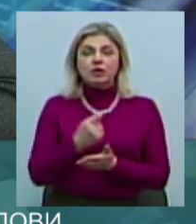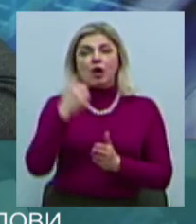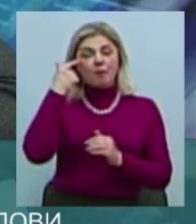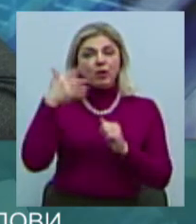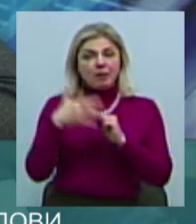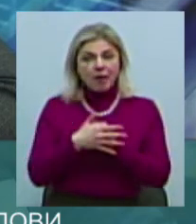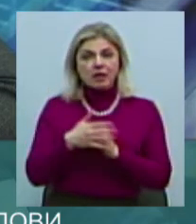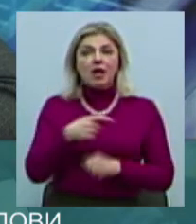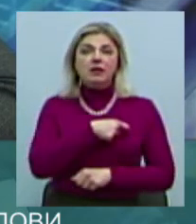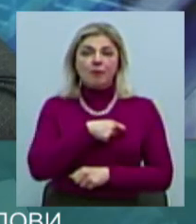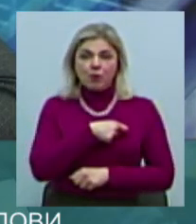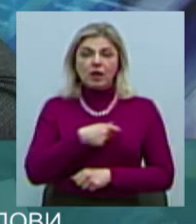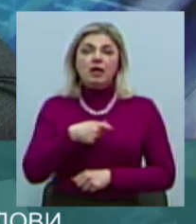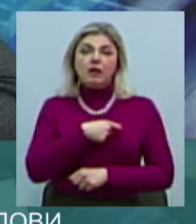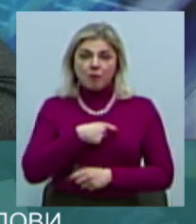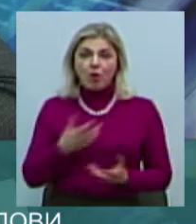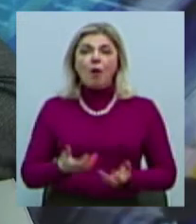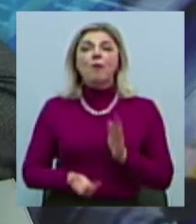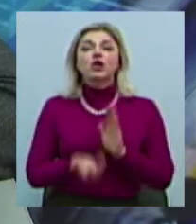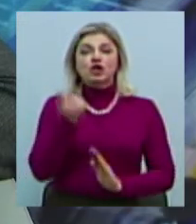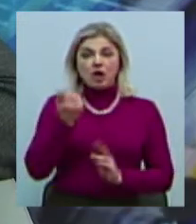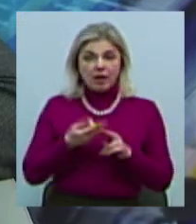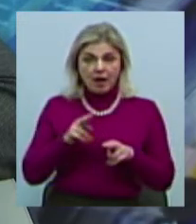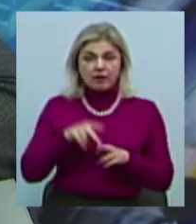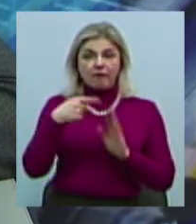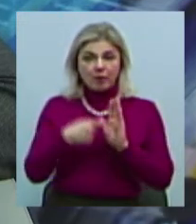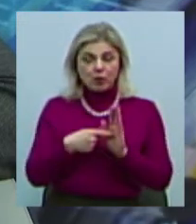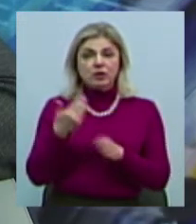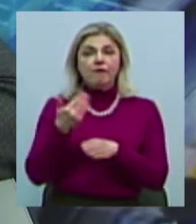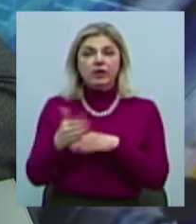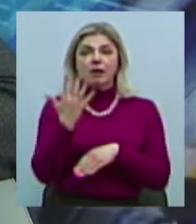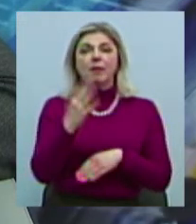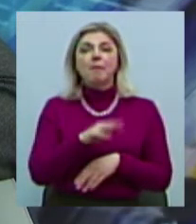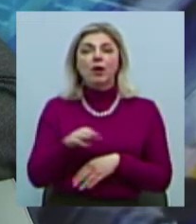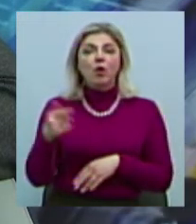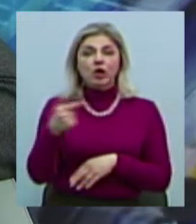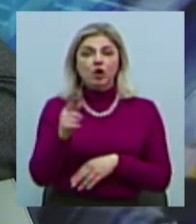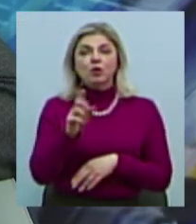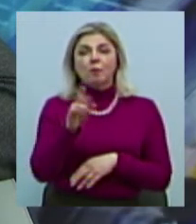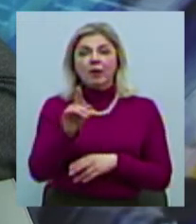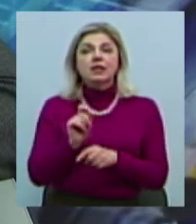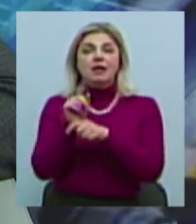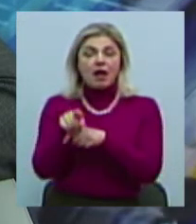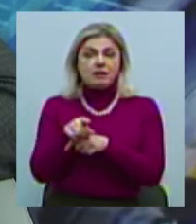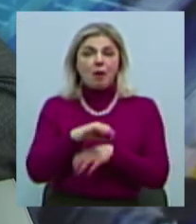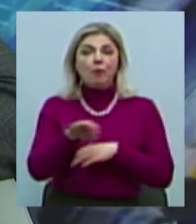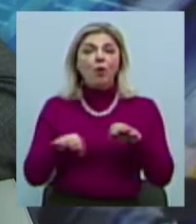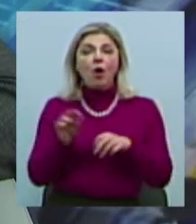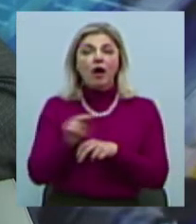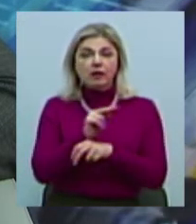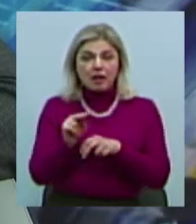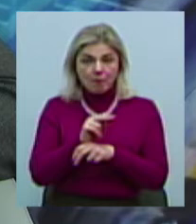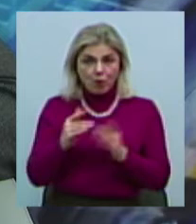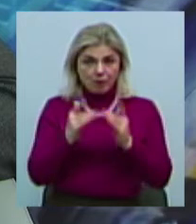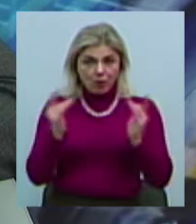корпусе. Депутаты поддержали этот вопрос, выделили в том году 5 миллионов гривен, чтобы мы заказали проект ремонта данного